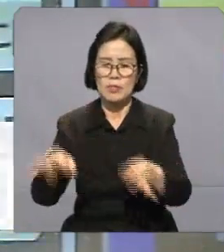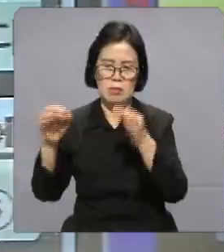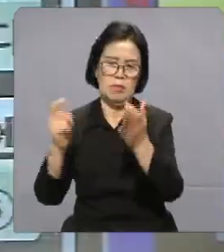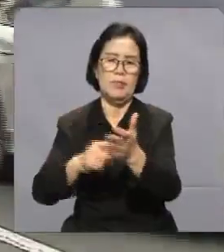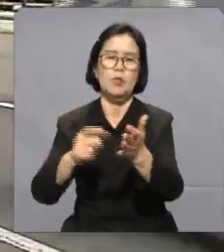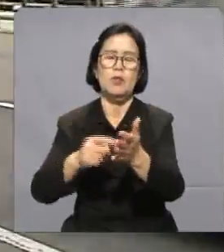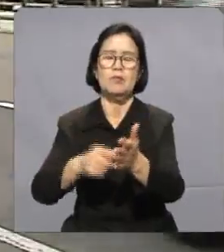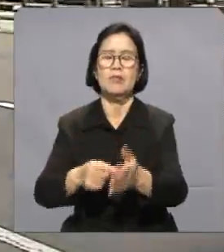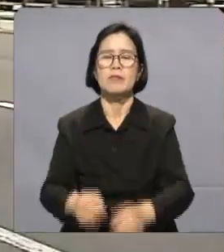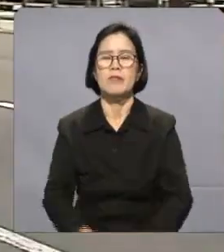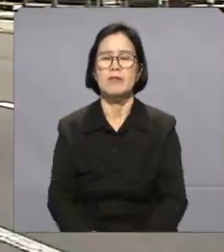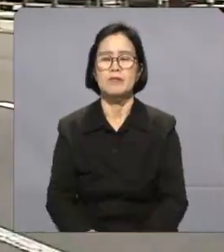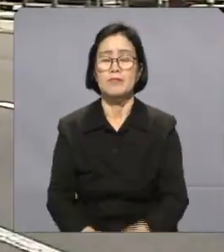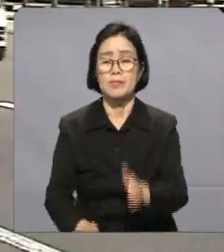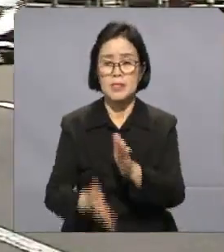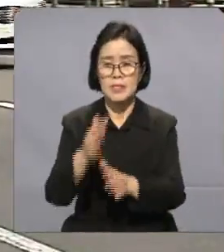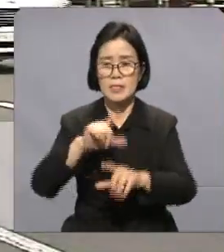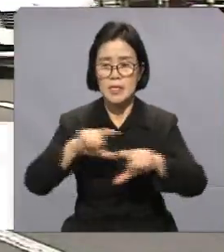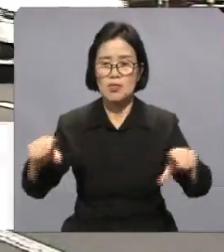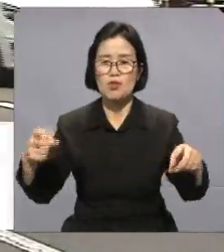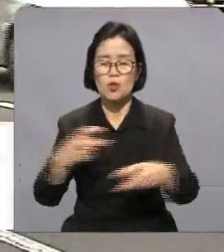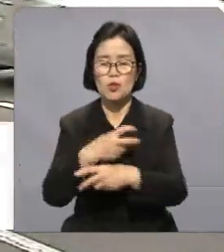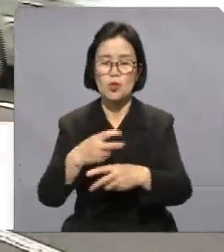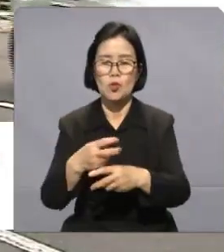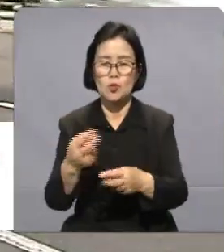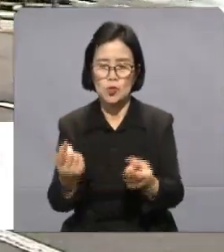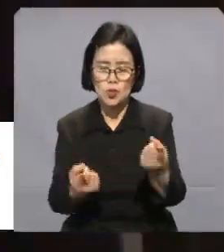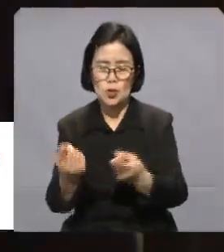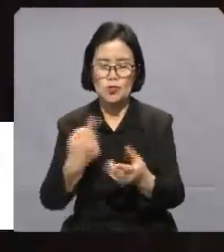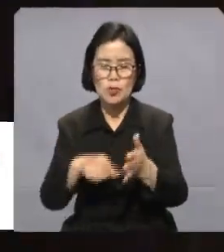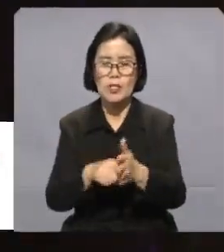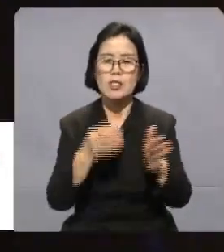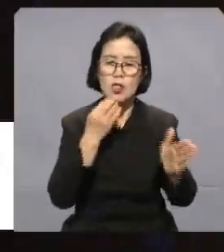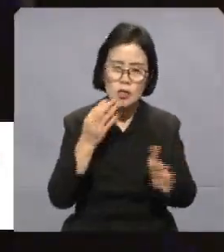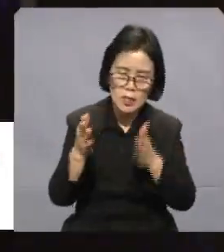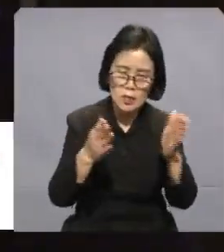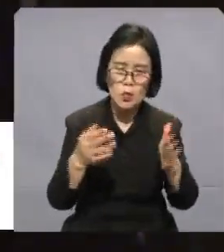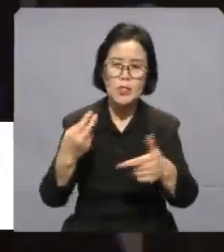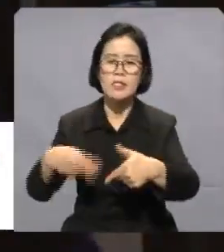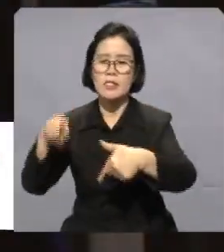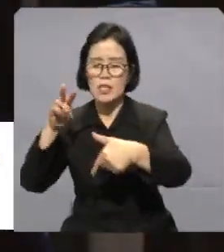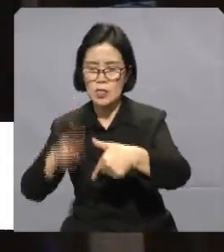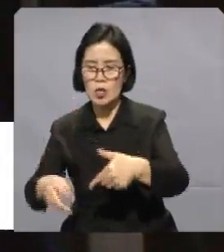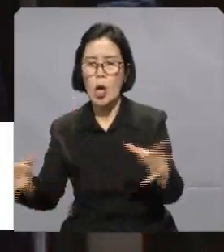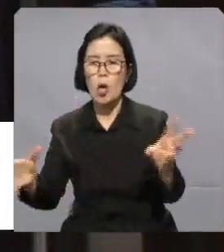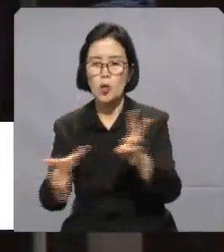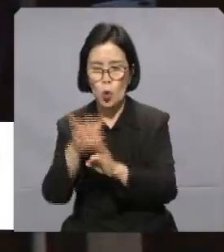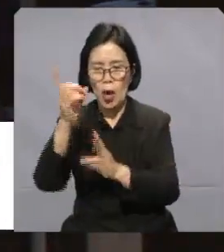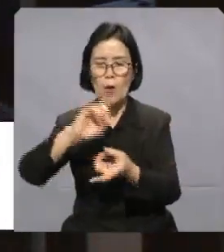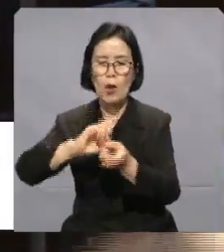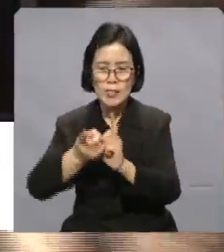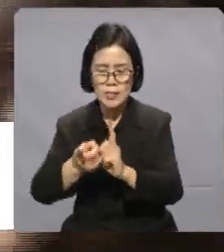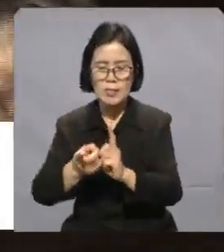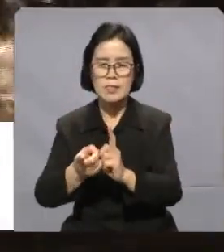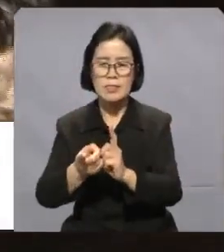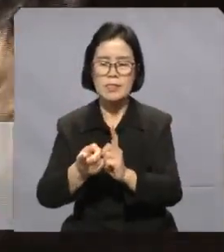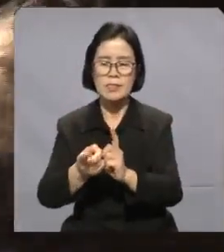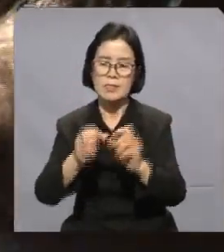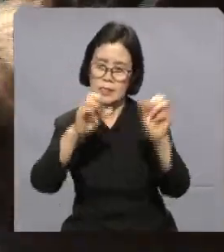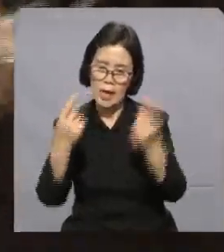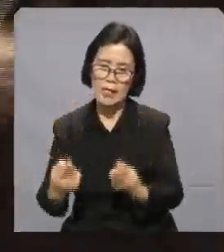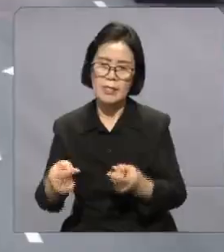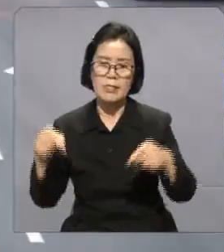상황. 시는 대중교통 요금 조정을 위해 경기도, 인천시와 통합 환승 할인제 협의를